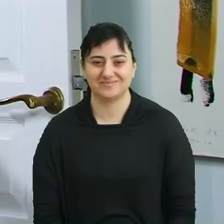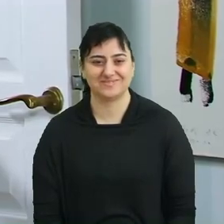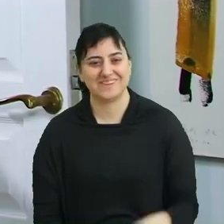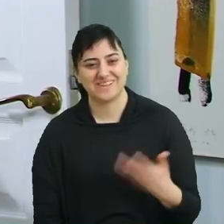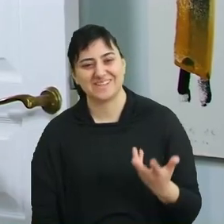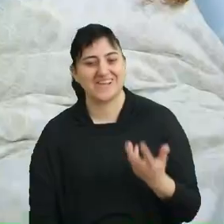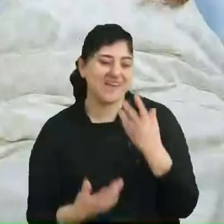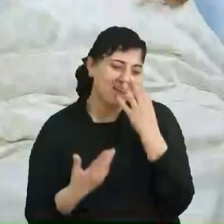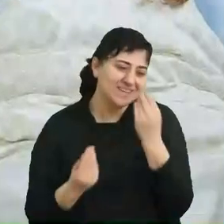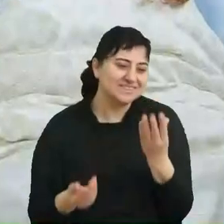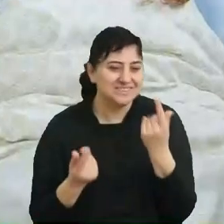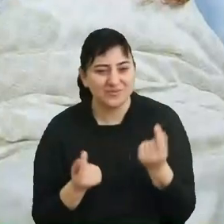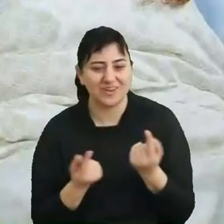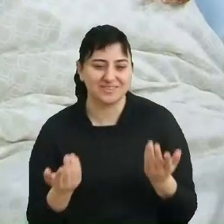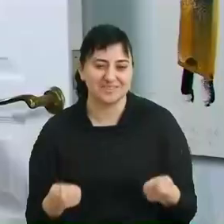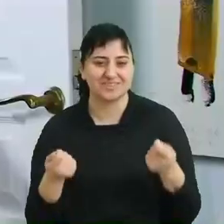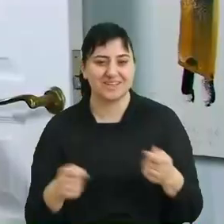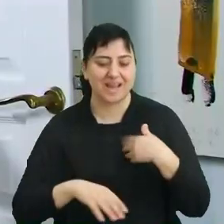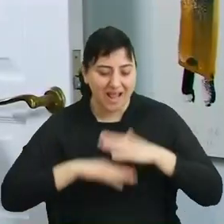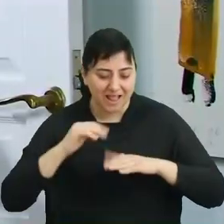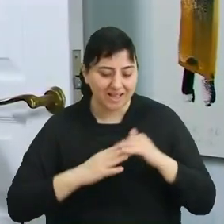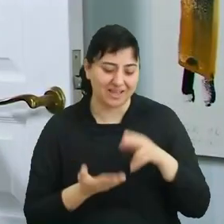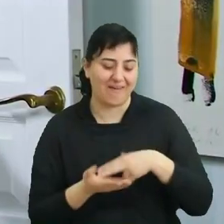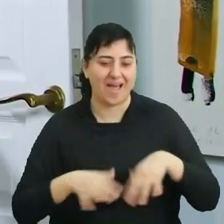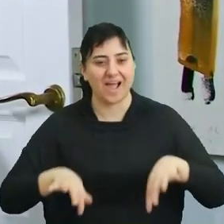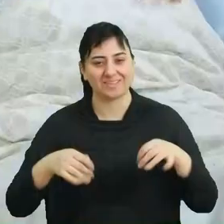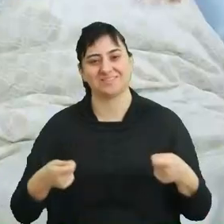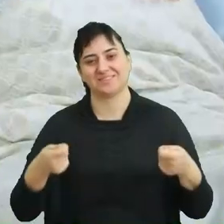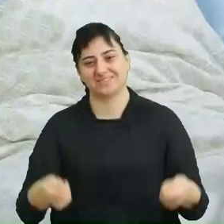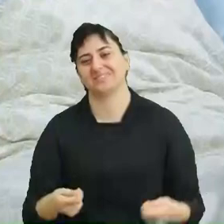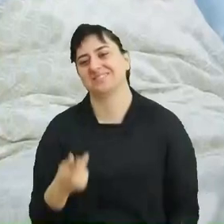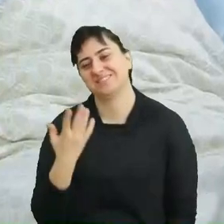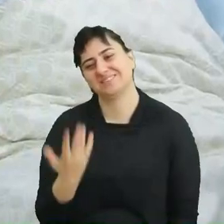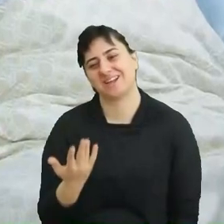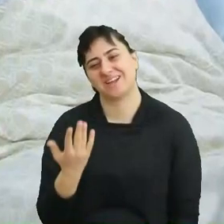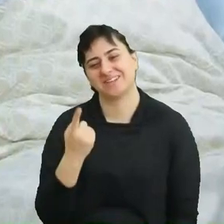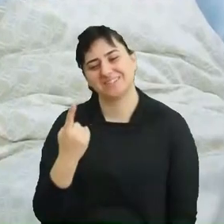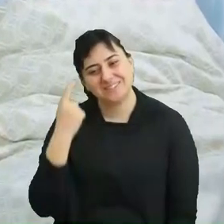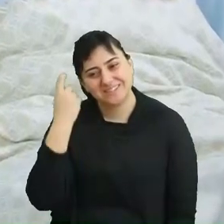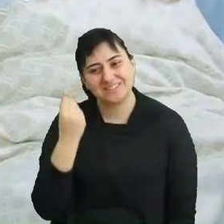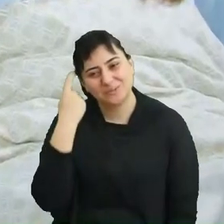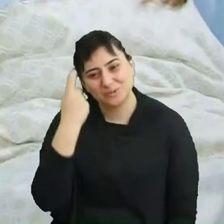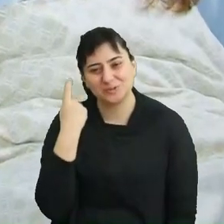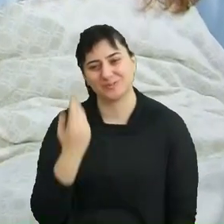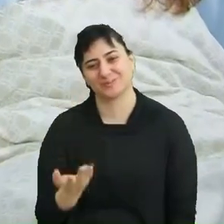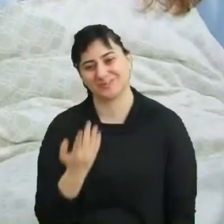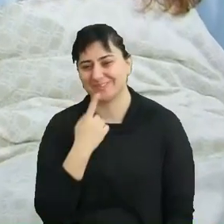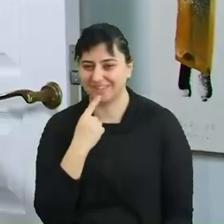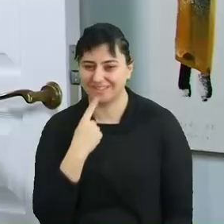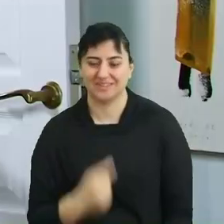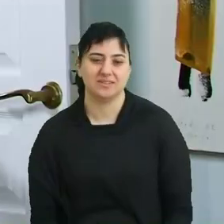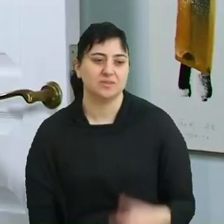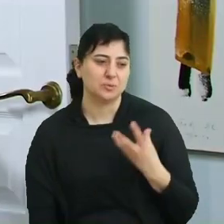Çam sakızı damat armağanı. Kendi ellerimle size kahvaltı hazırladım. Ay ne kadar incesin değil mi